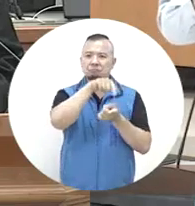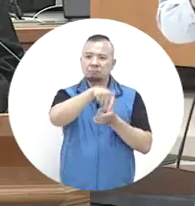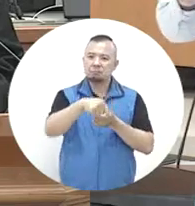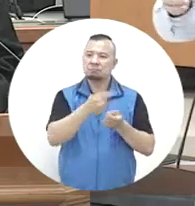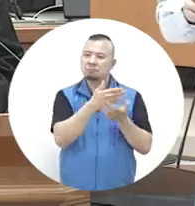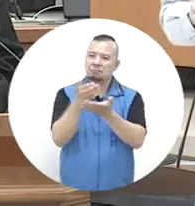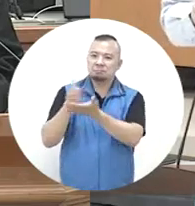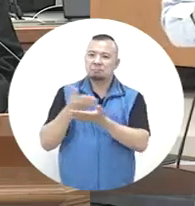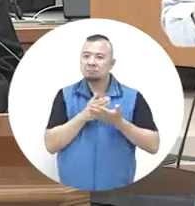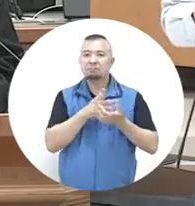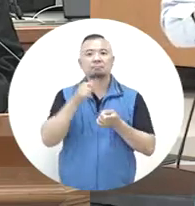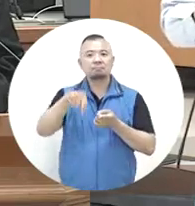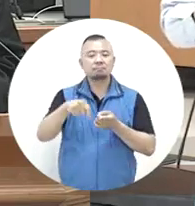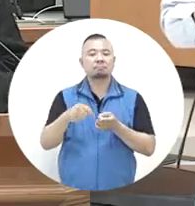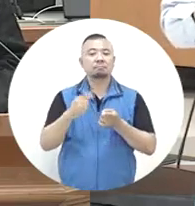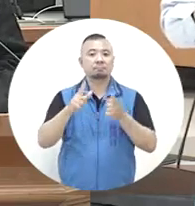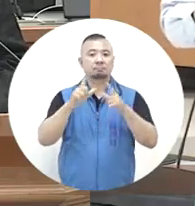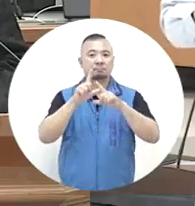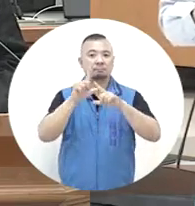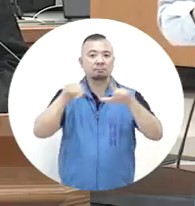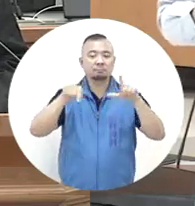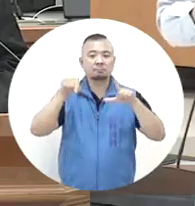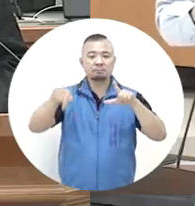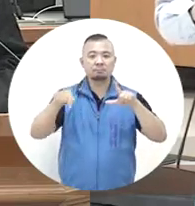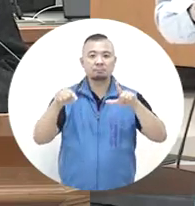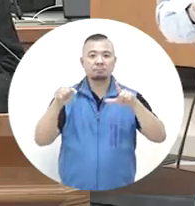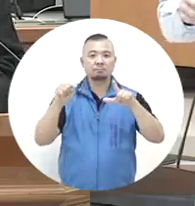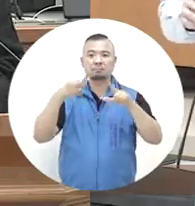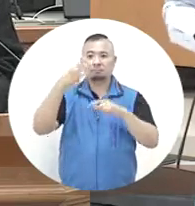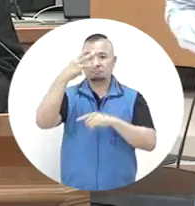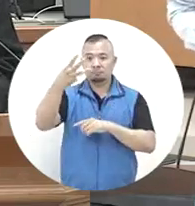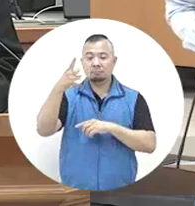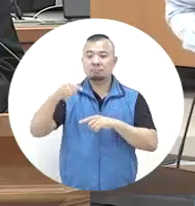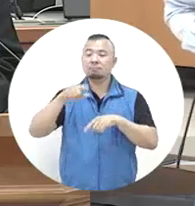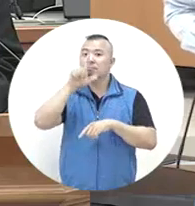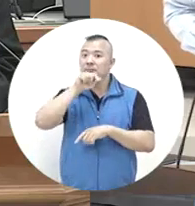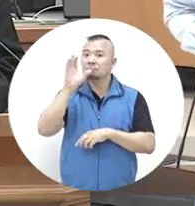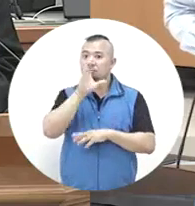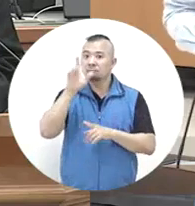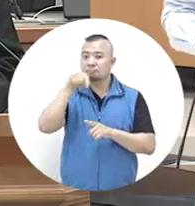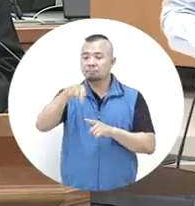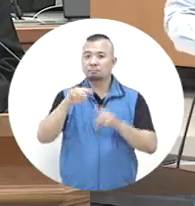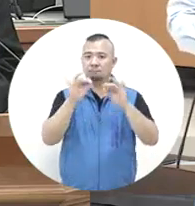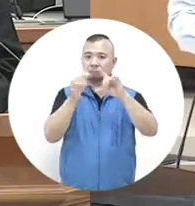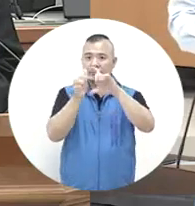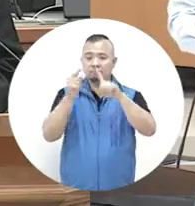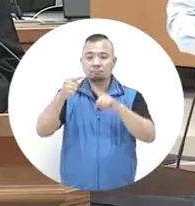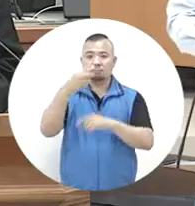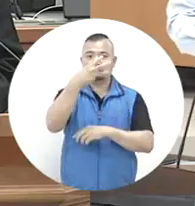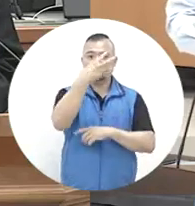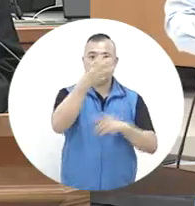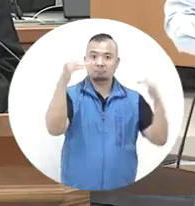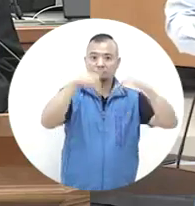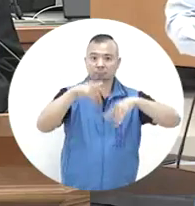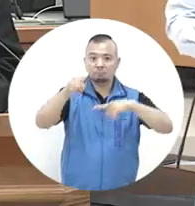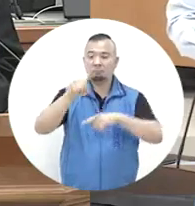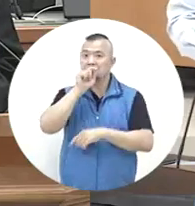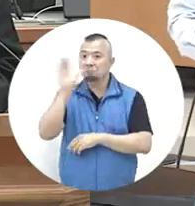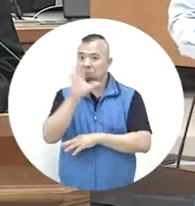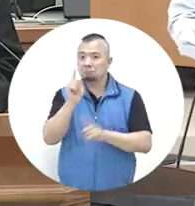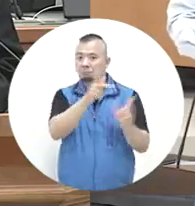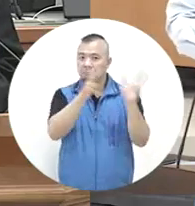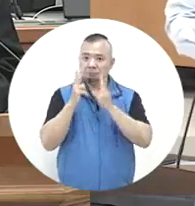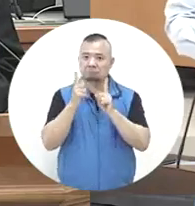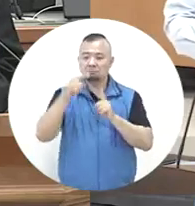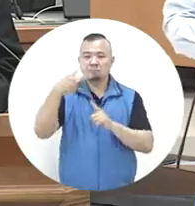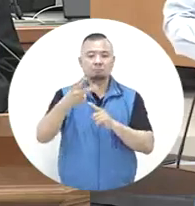说我们大三鹰地区各项建设，譬如说我们三鹰大桥的改建，我们捷运三鹰线的工程，新北市立美